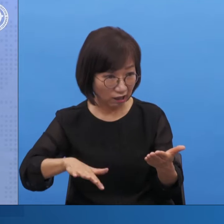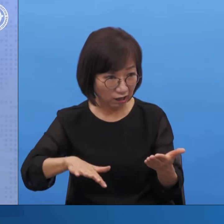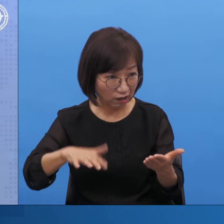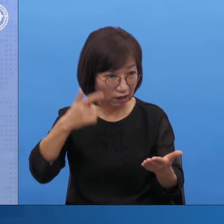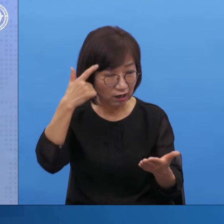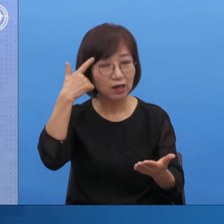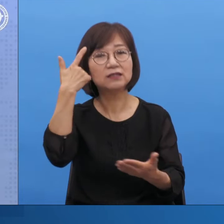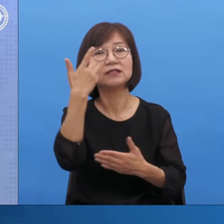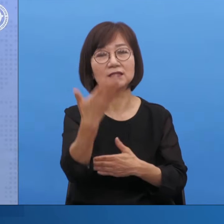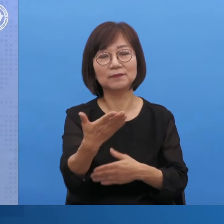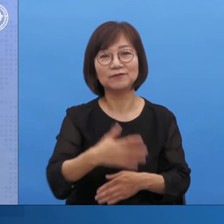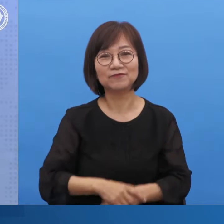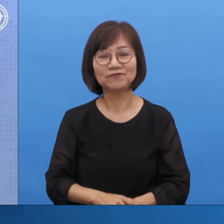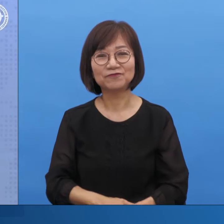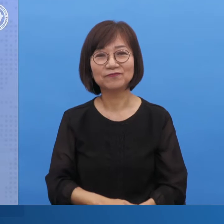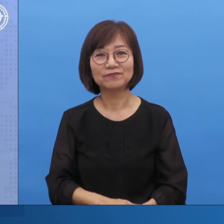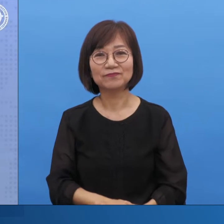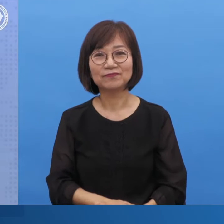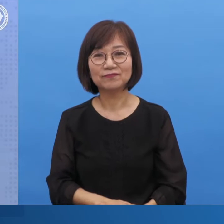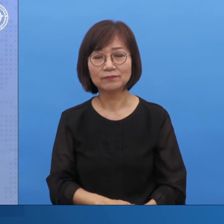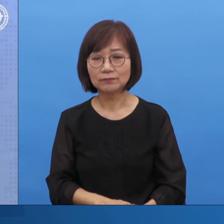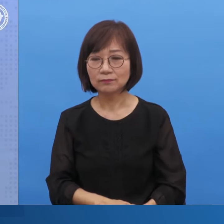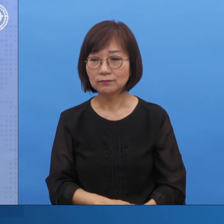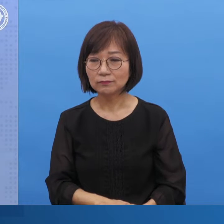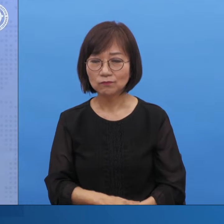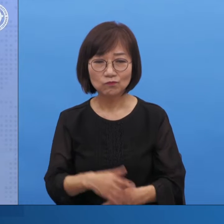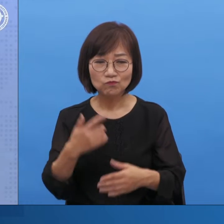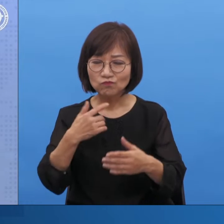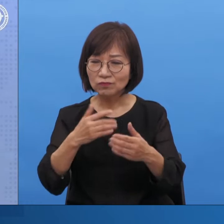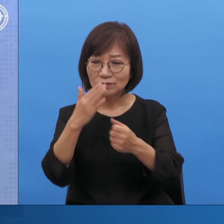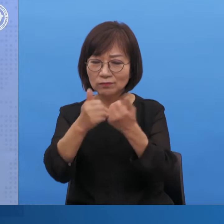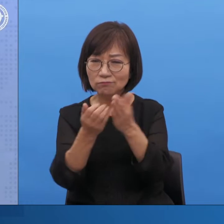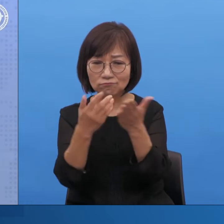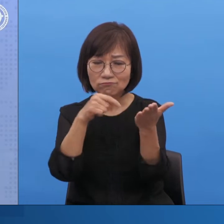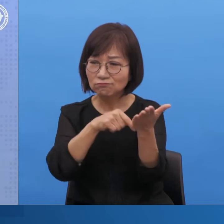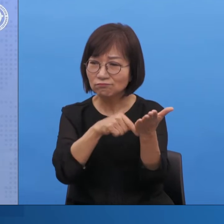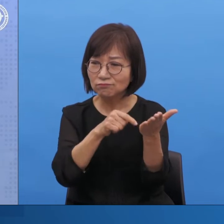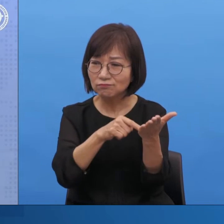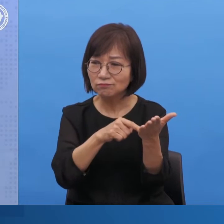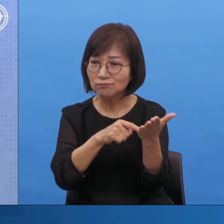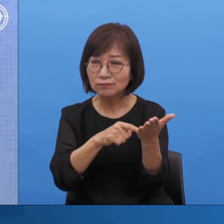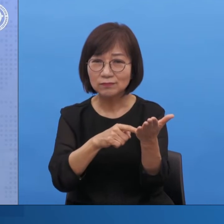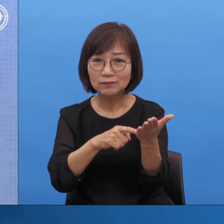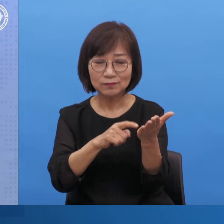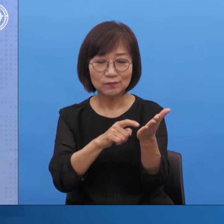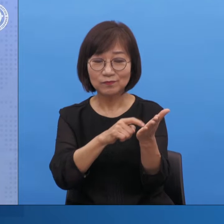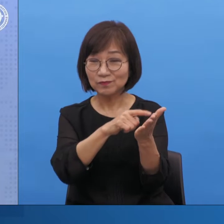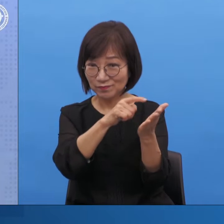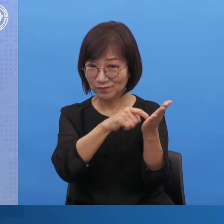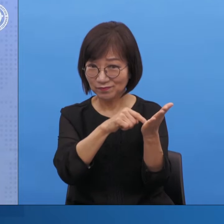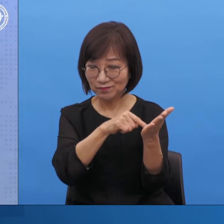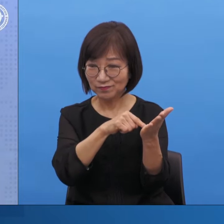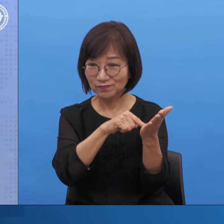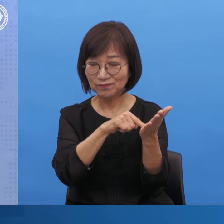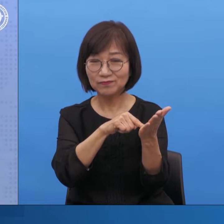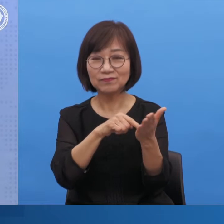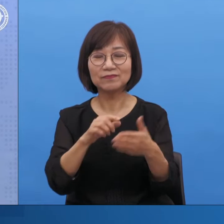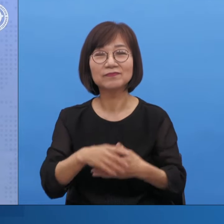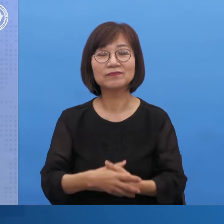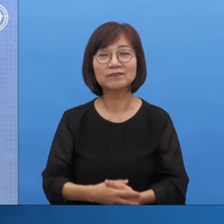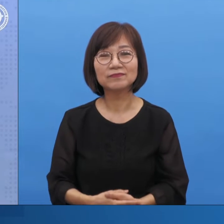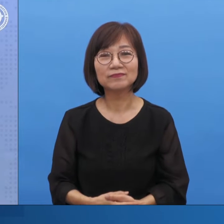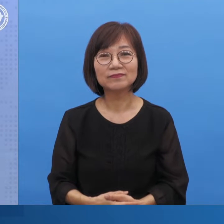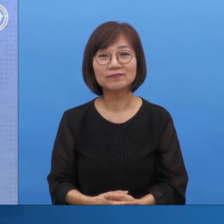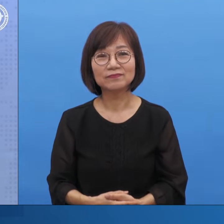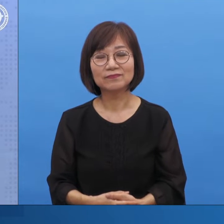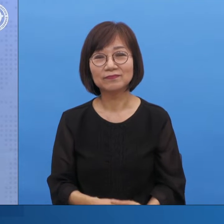become the cornerstone?" 누가 이 말 했냐면 누가 했다는 말 아닙니까? And he's saying that this was spoken by somebody. 여러분이 아시다시피